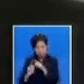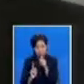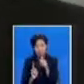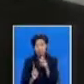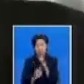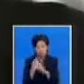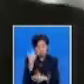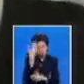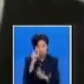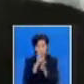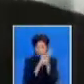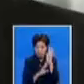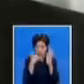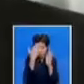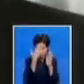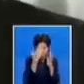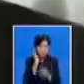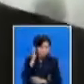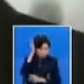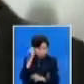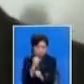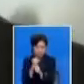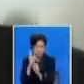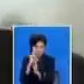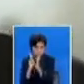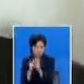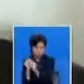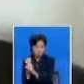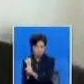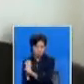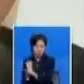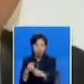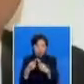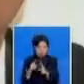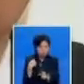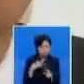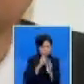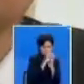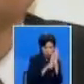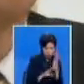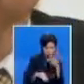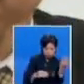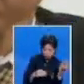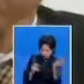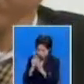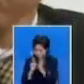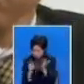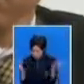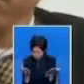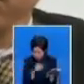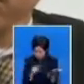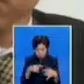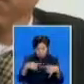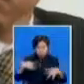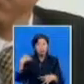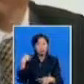ำอยู ่ แต่ตัวระเบียบตัวกฎหมายเนี่ยครับก็เห็นไม่ตรงกันอีกนะครับเห็นไม่ตรงกันอีกว่าเท่านั้นเท่านี้พอไหมยกตัวอย่างเช่นต